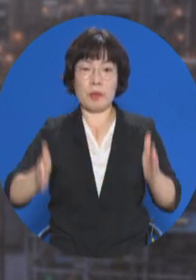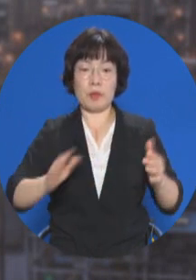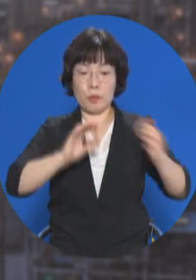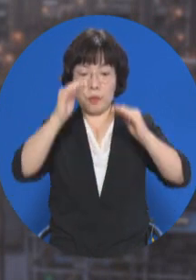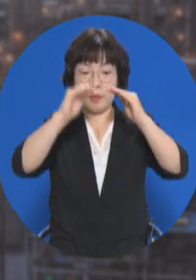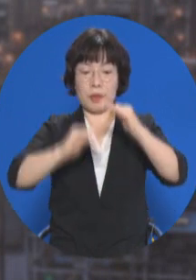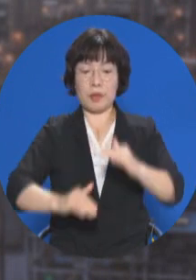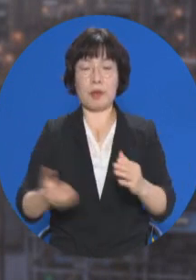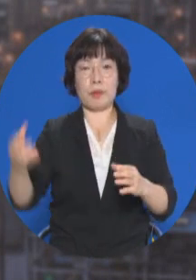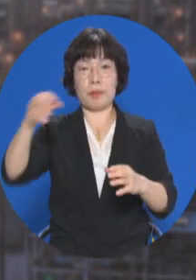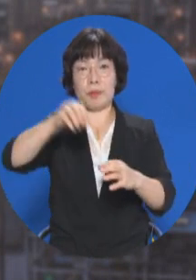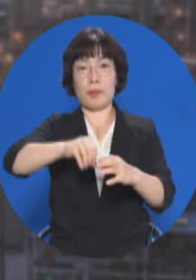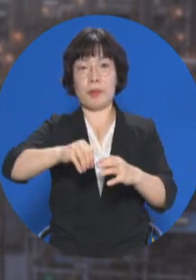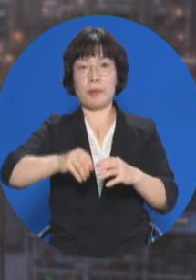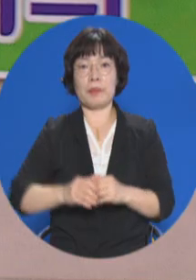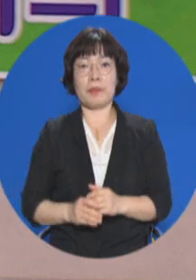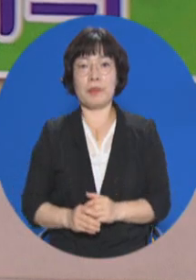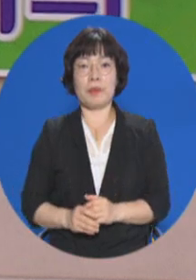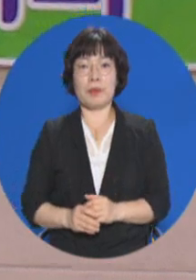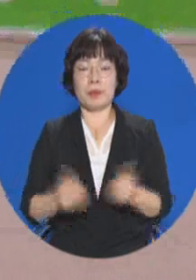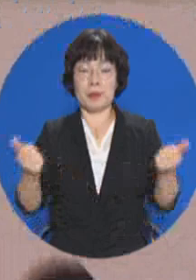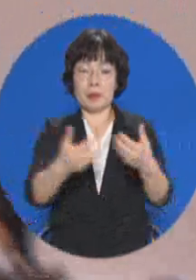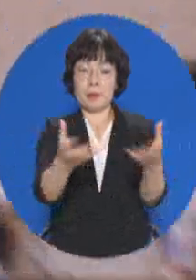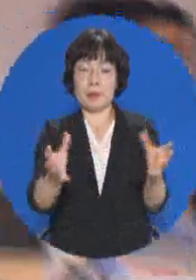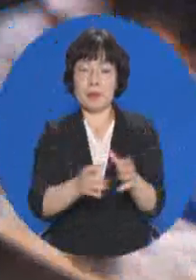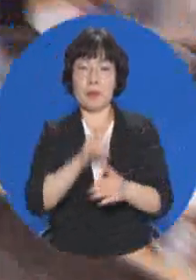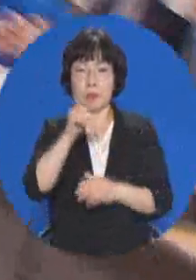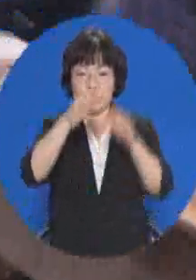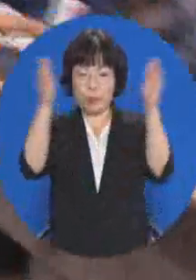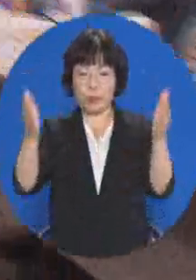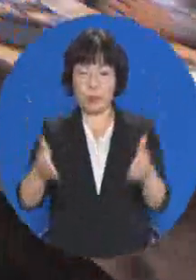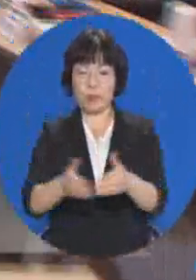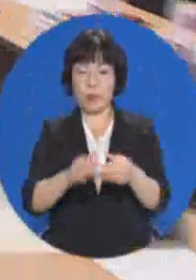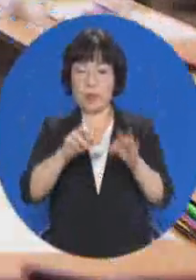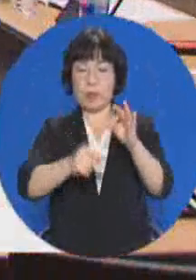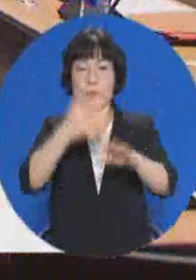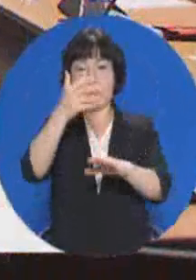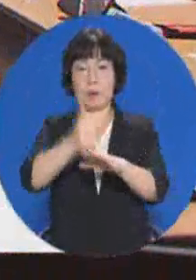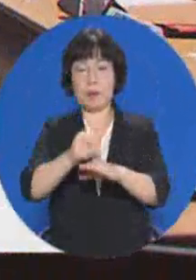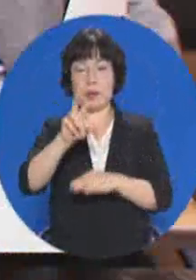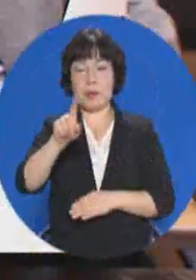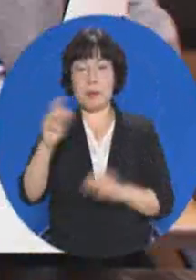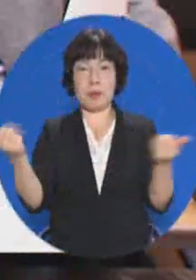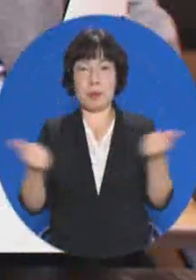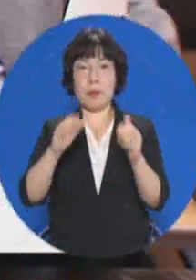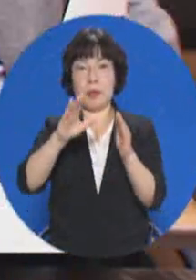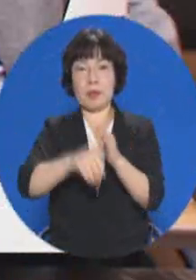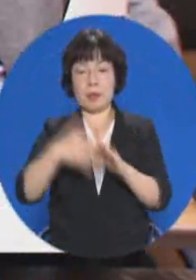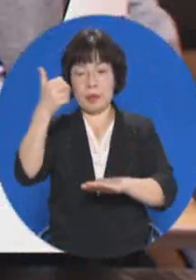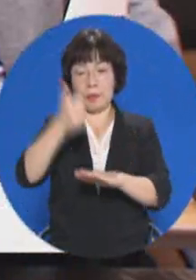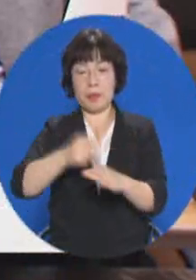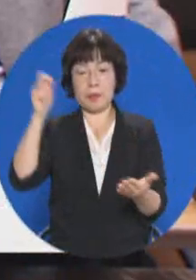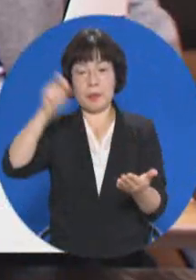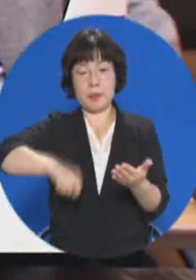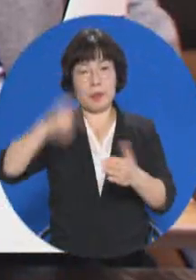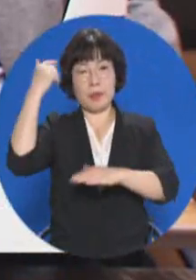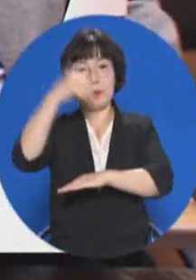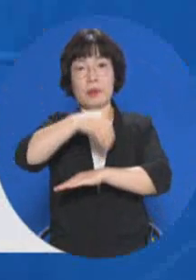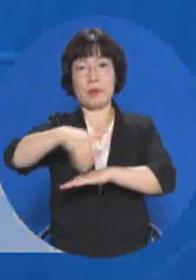논의된 내용이 포함됐습니다. 협의체의 권고안은 이달 말 열리는 21차 회의에서 확정될